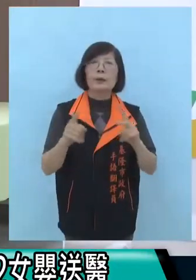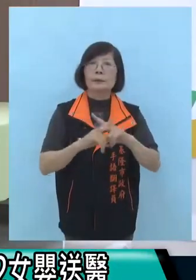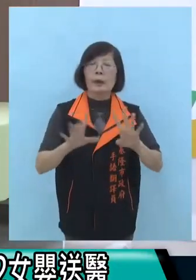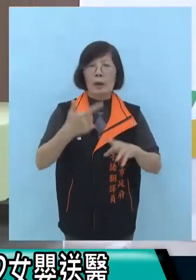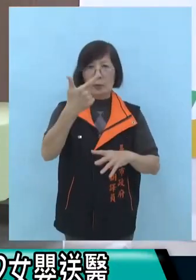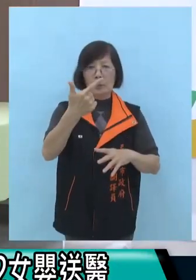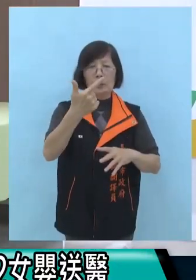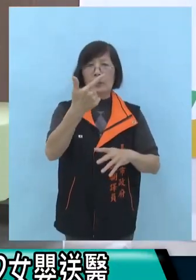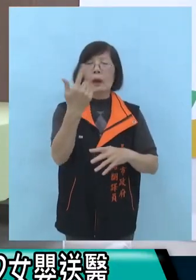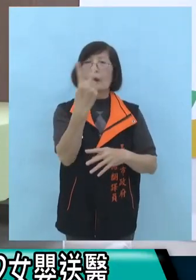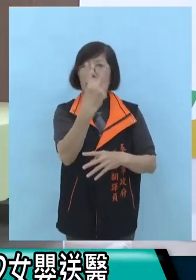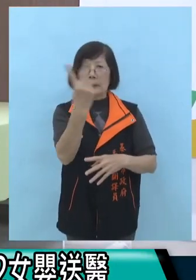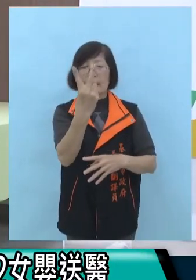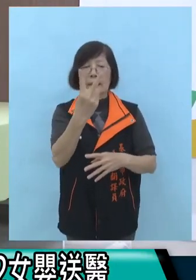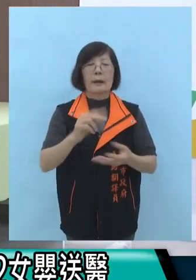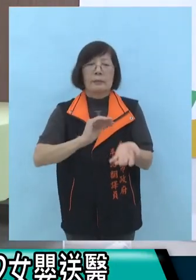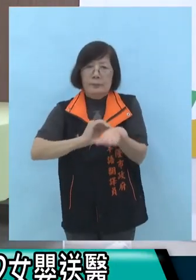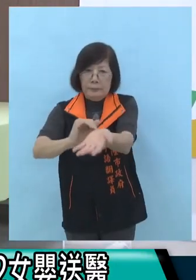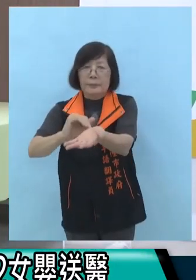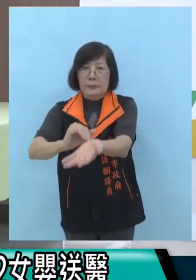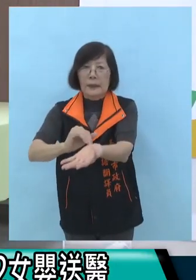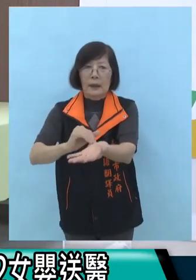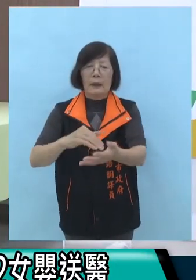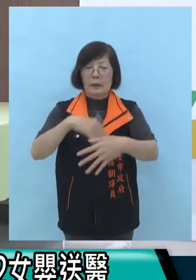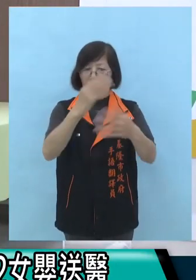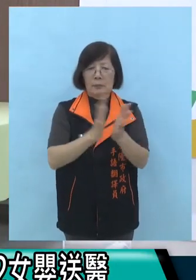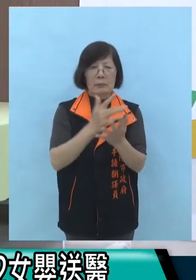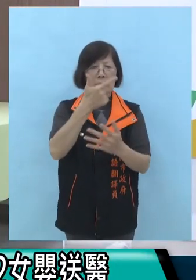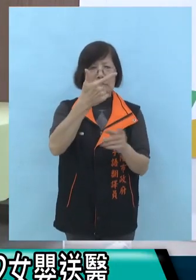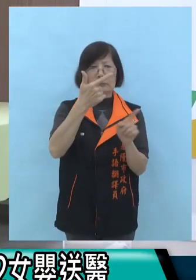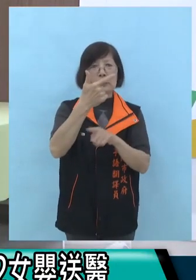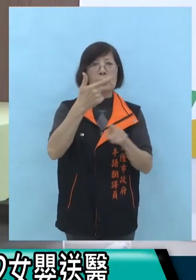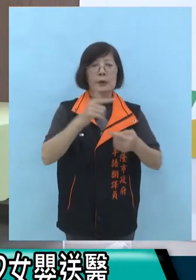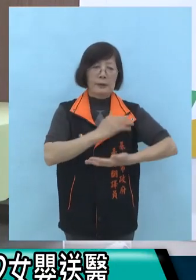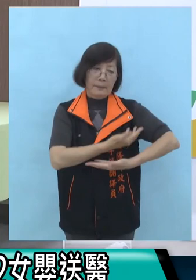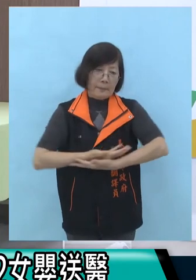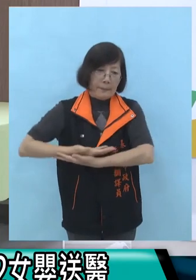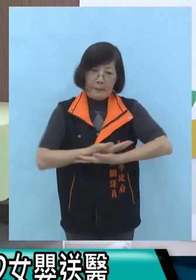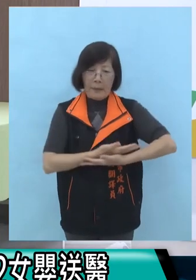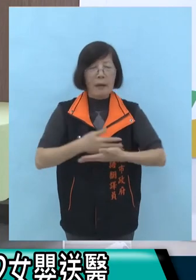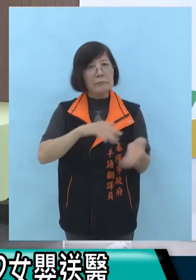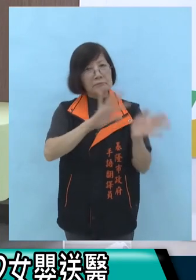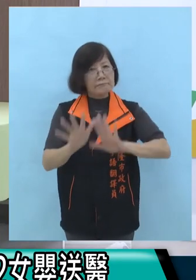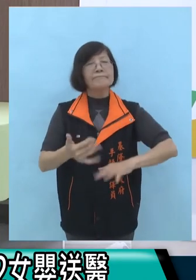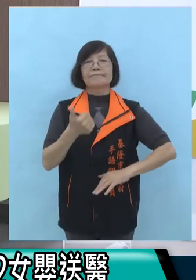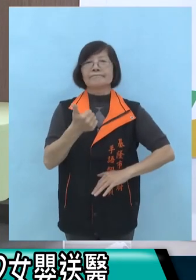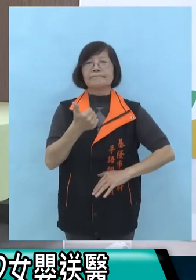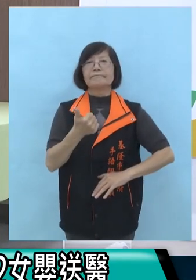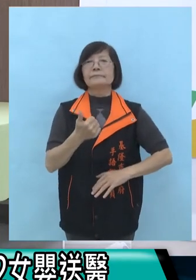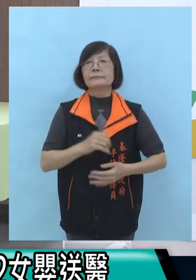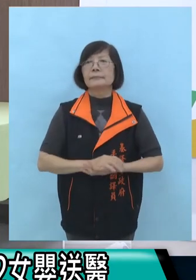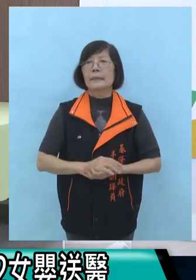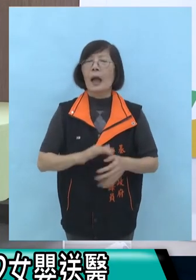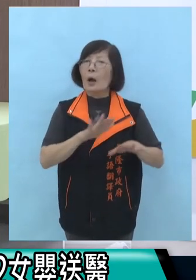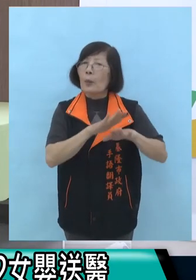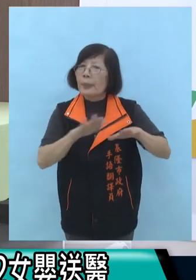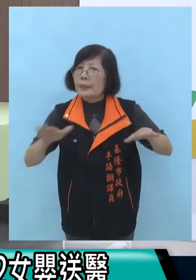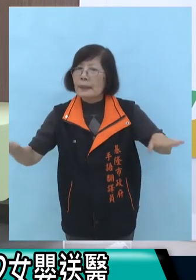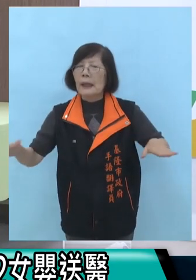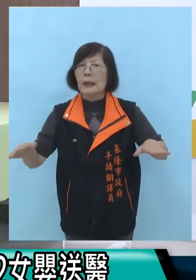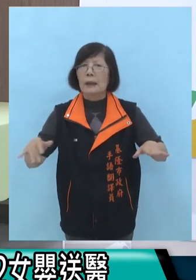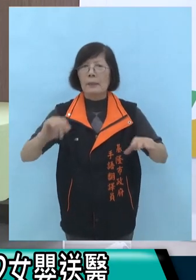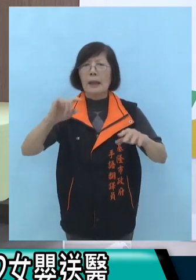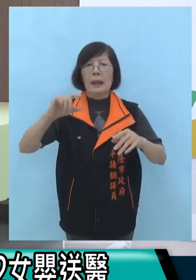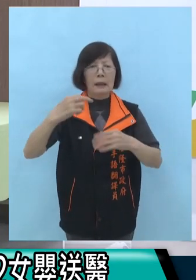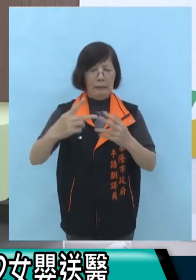送医外，这6名均状况现在是稳定的， 那对于新生儿遭感染的途径，因为我